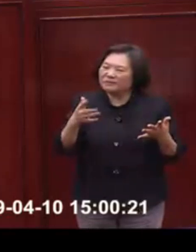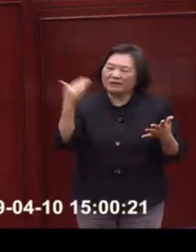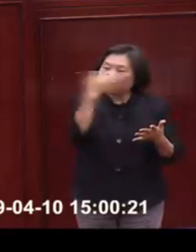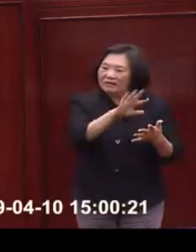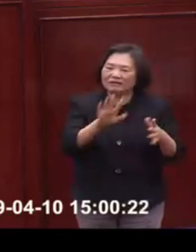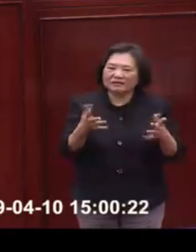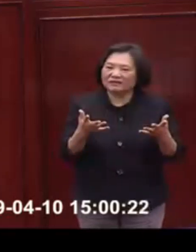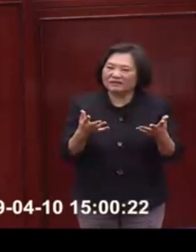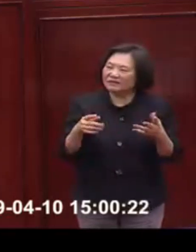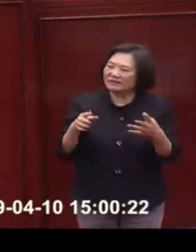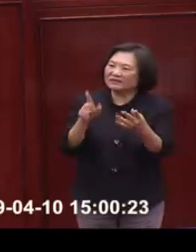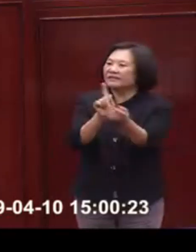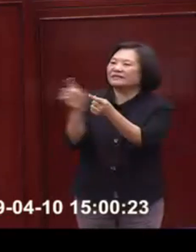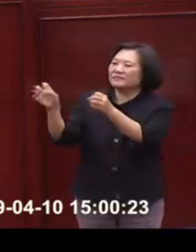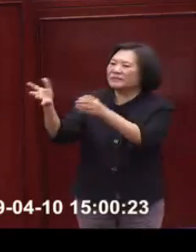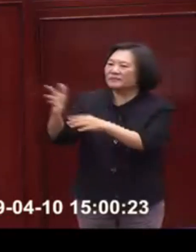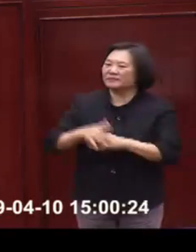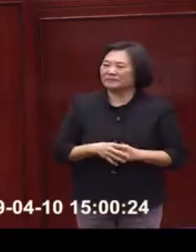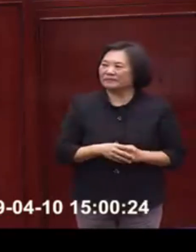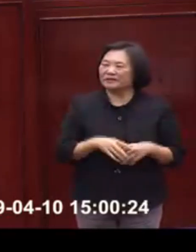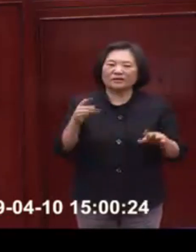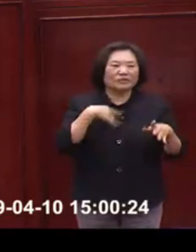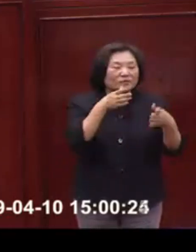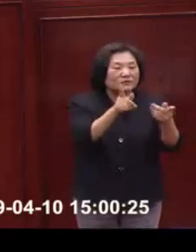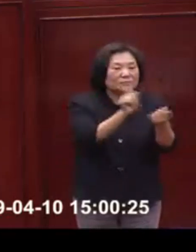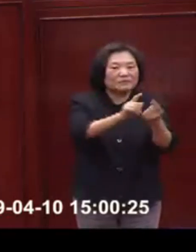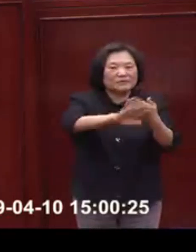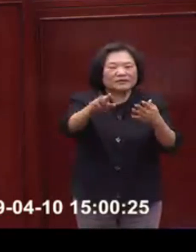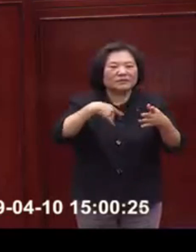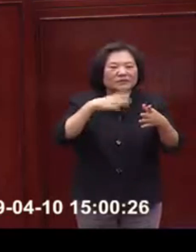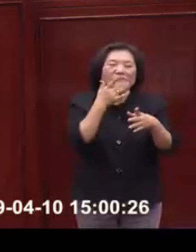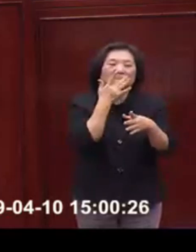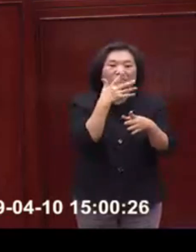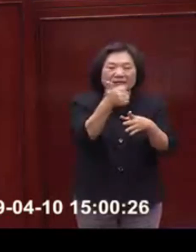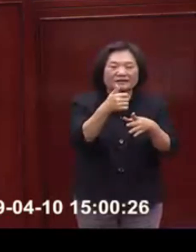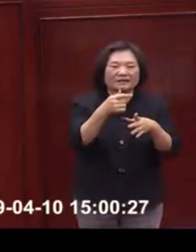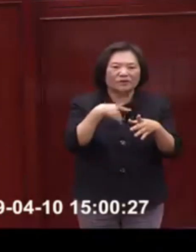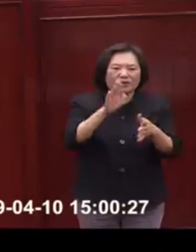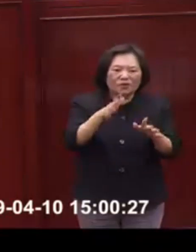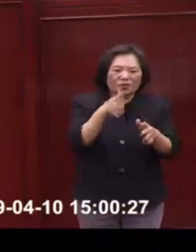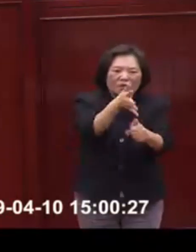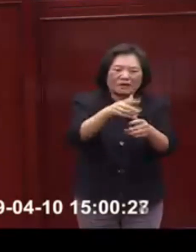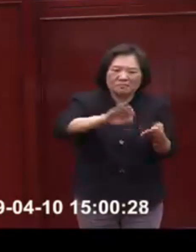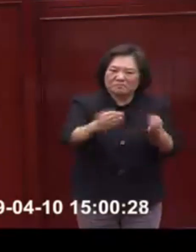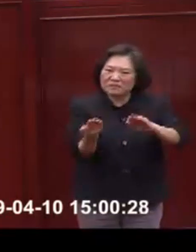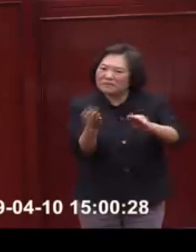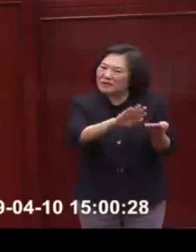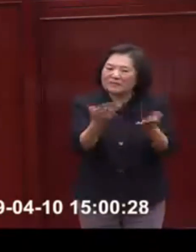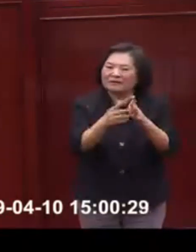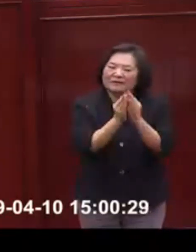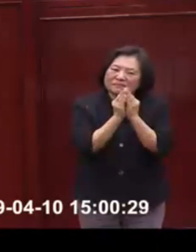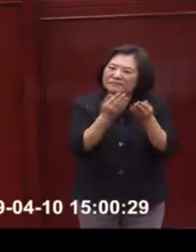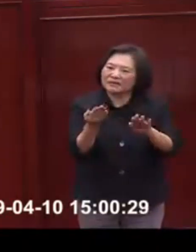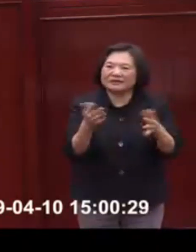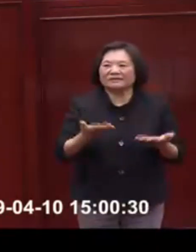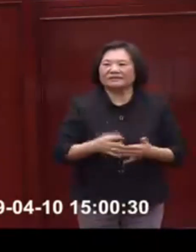没有，因为我当时讲，为了这个，我还去拜托严清标，你知道，我说，你那个法会的席干有没有可能可以移动？他也说没办